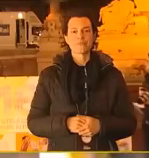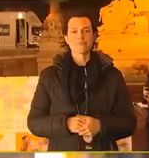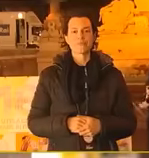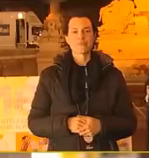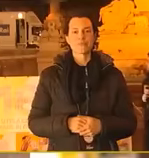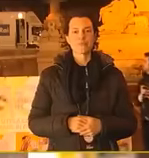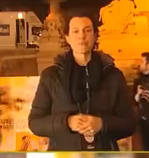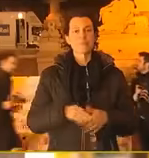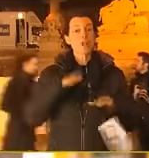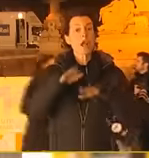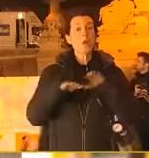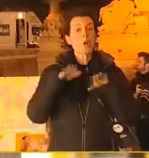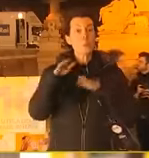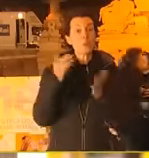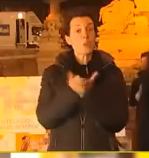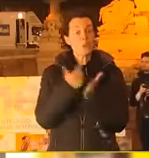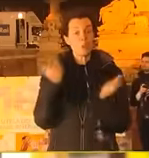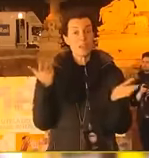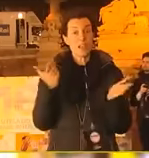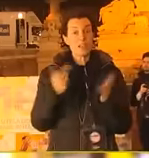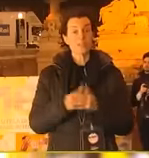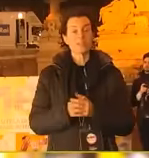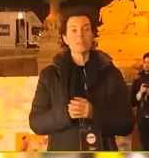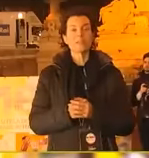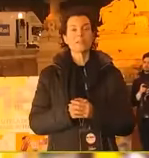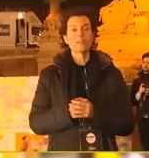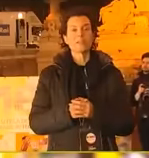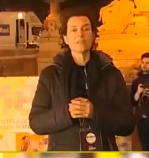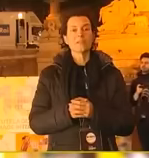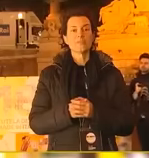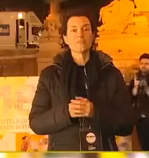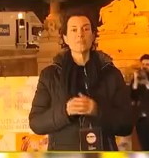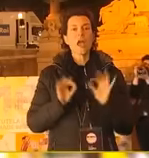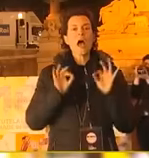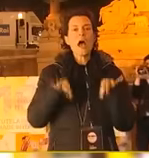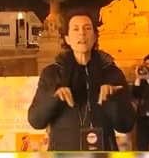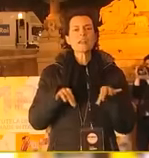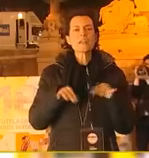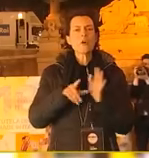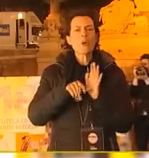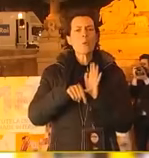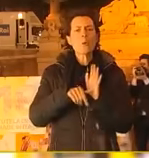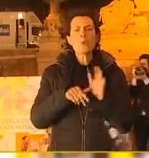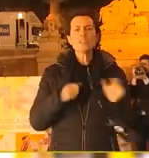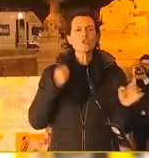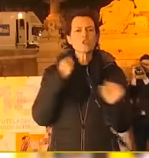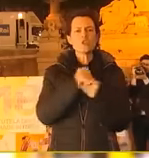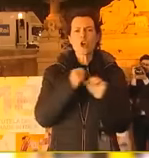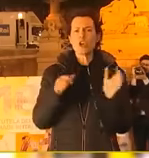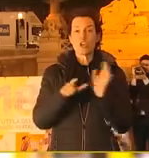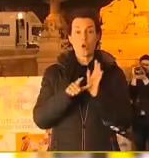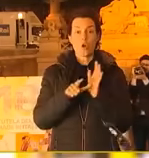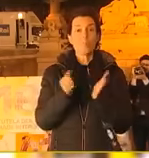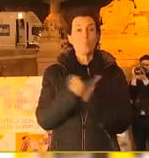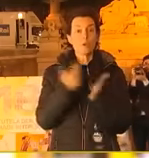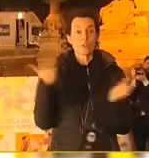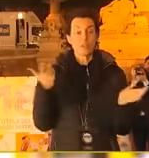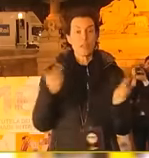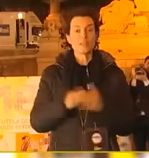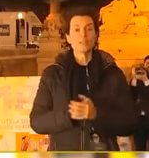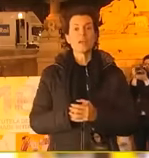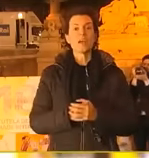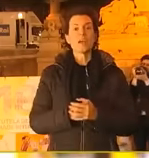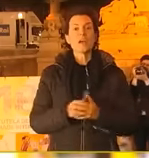È un cammino importante ed arriva in un momento storico importante. Abbiamo